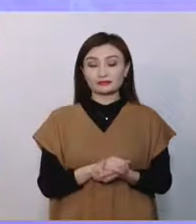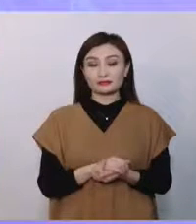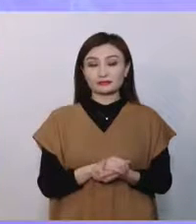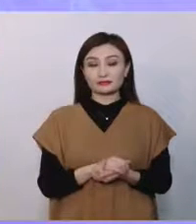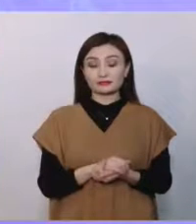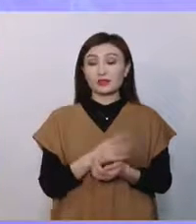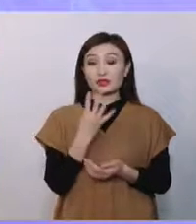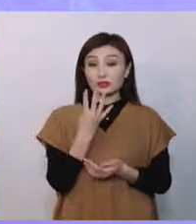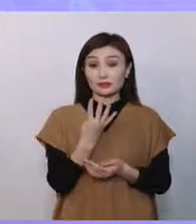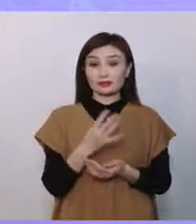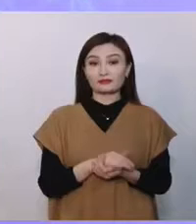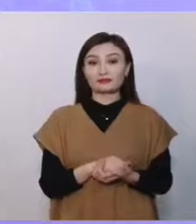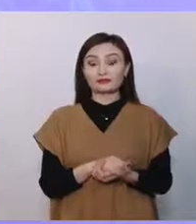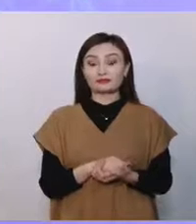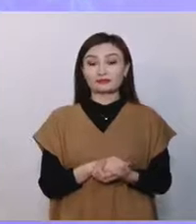4